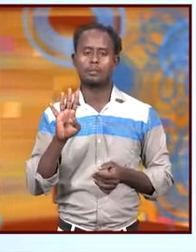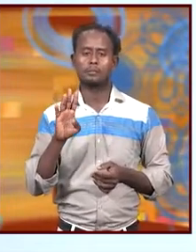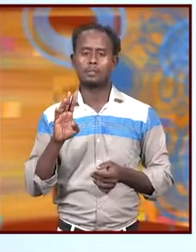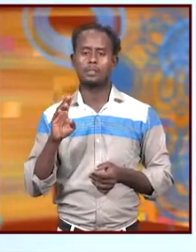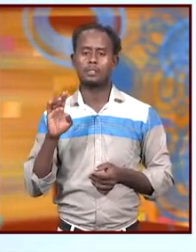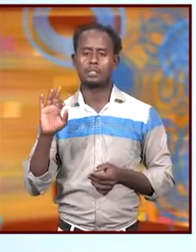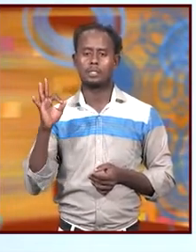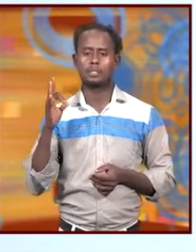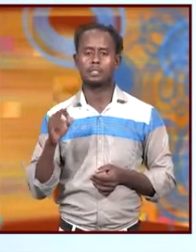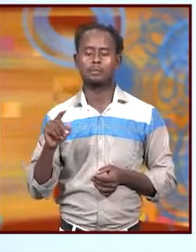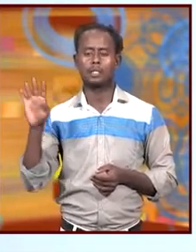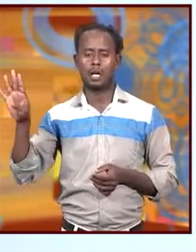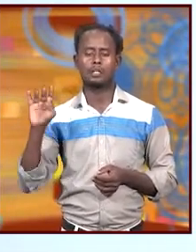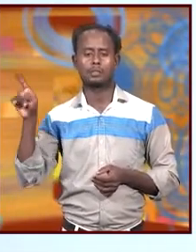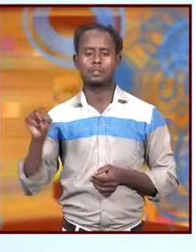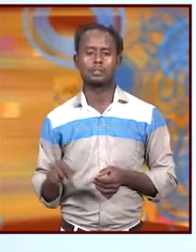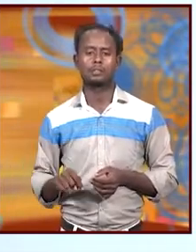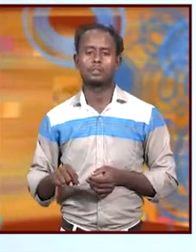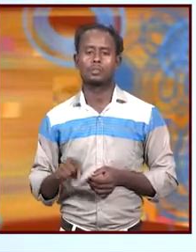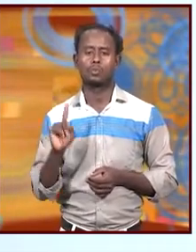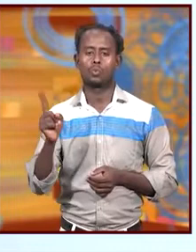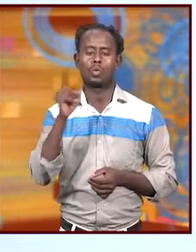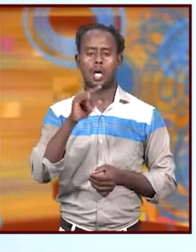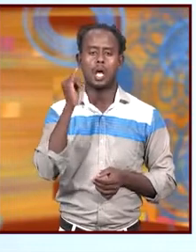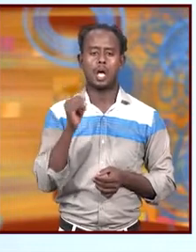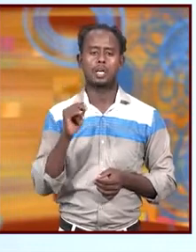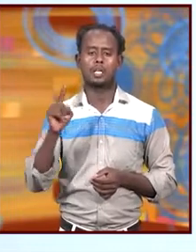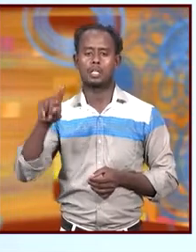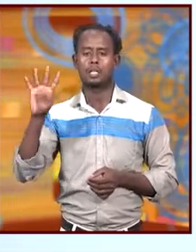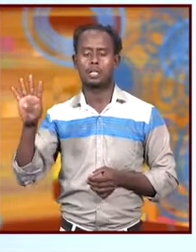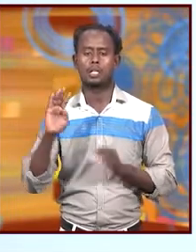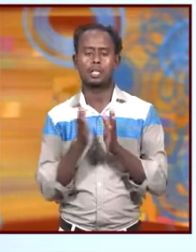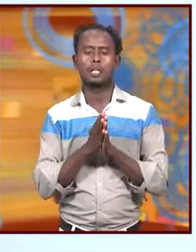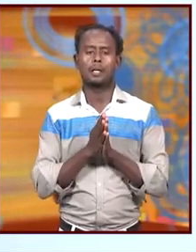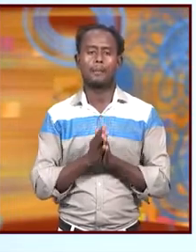48 மீதி 4 1 × 6 = 6